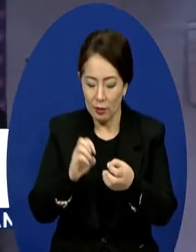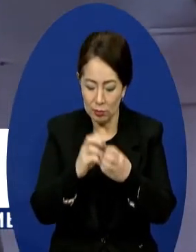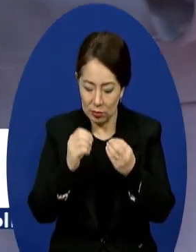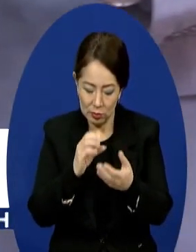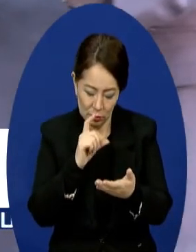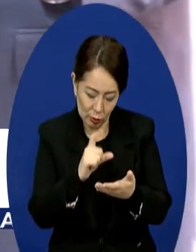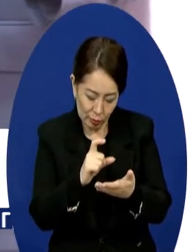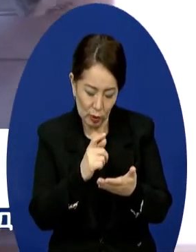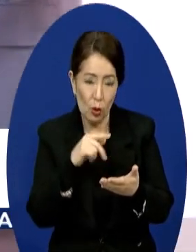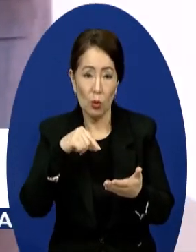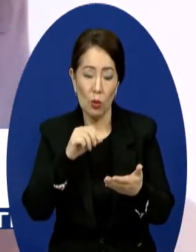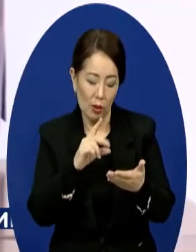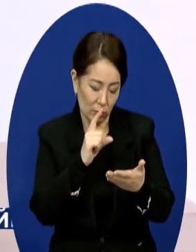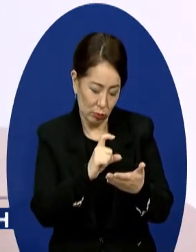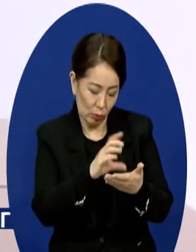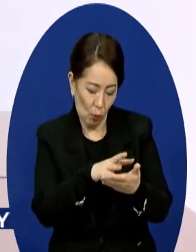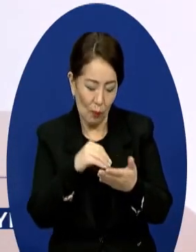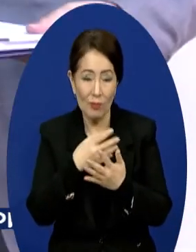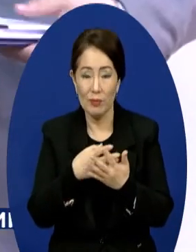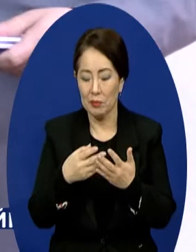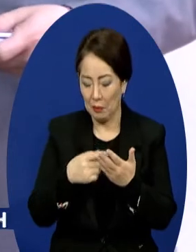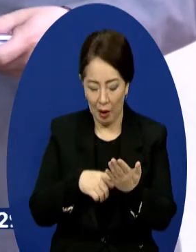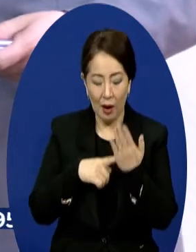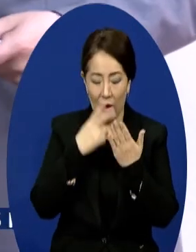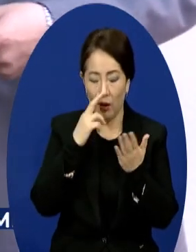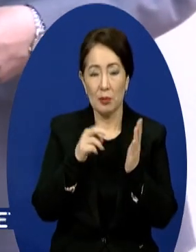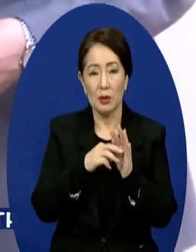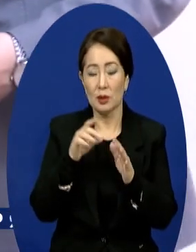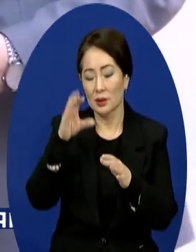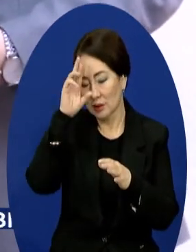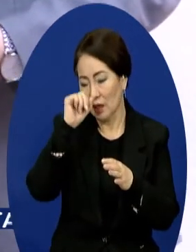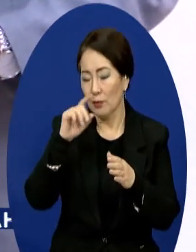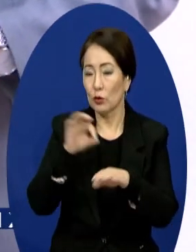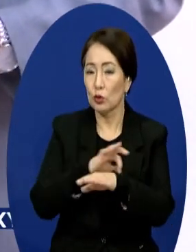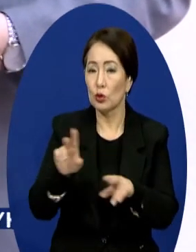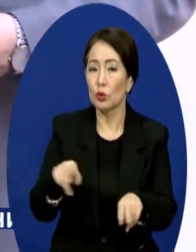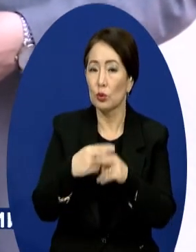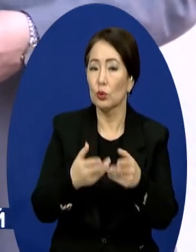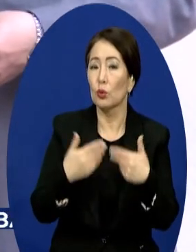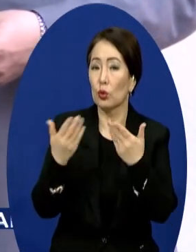мэдэх боломжийг бүрдүүлж өгсөн юм а. Өнөөдөр төслийн үр дүнг салбарын яамд хүлээлгэн өглөө.